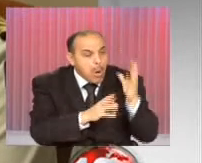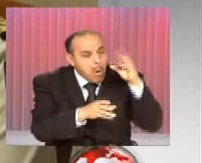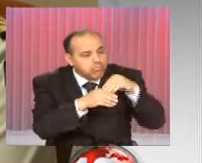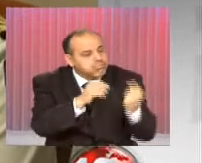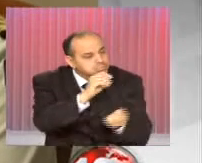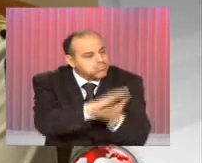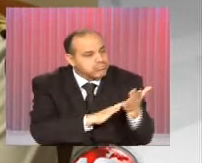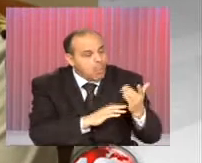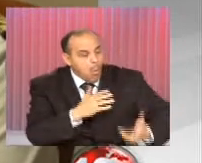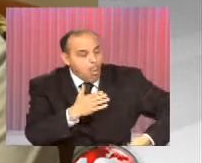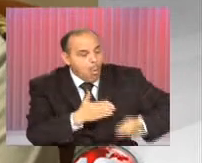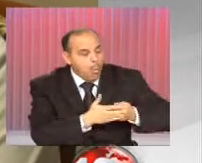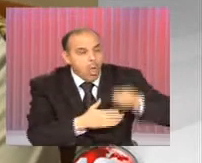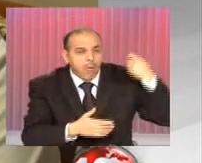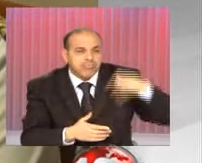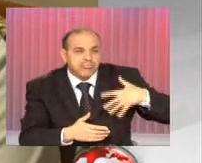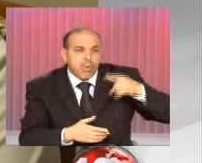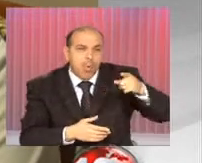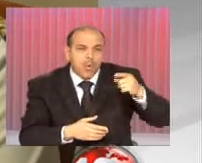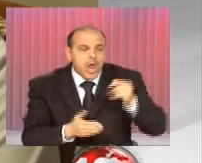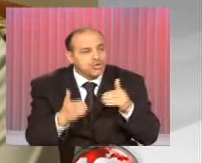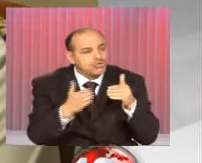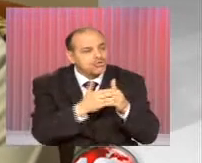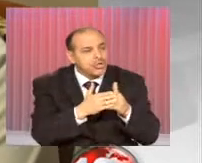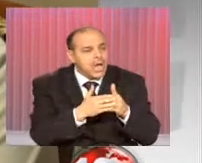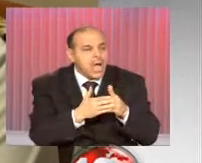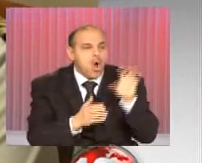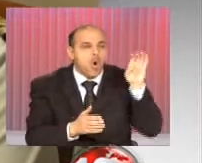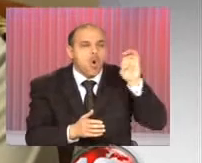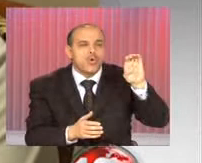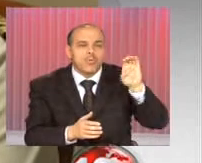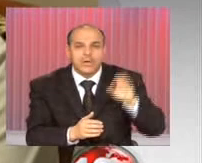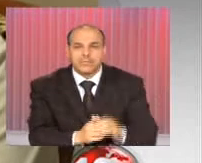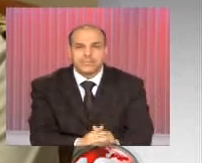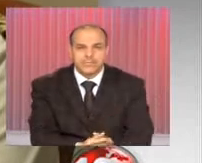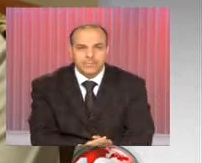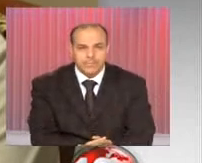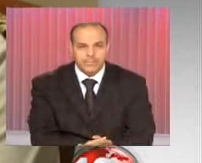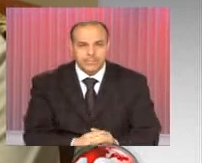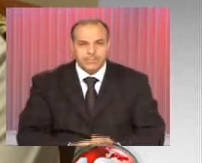الذين يدفعون مبالغ طائلة للوصول إلى أوروبا.